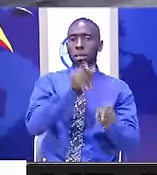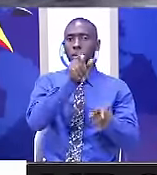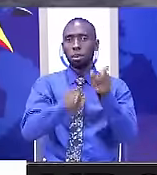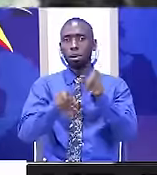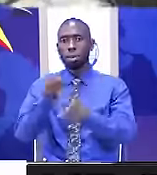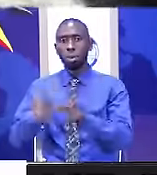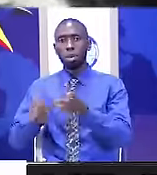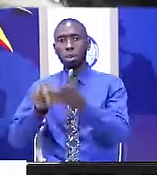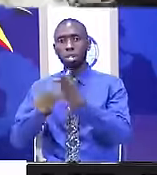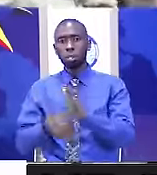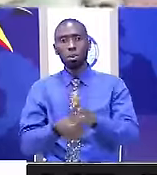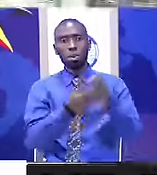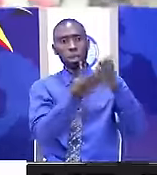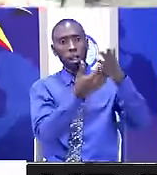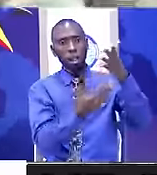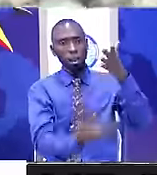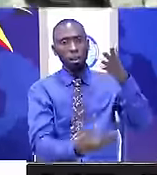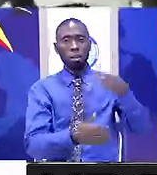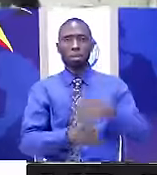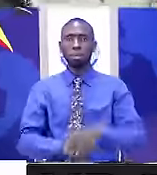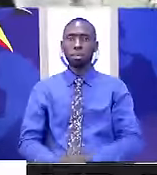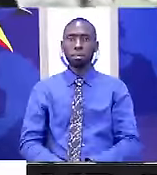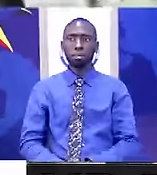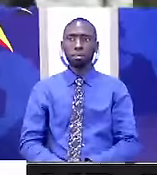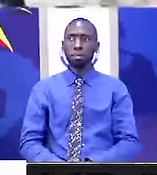zimu n'ebirala.